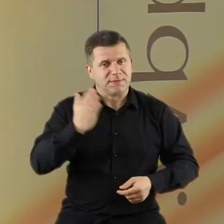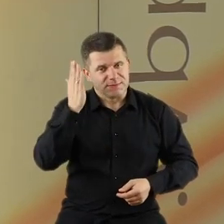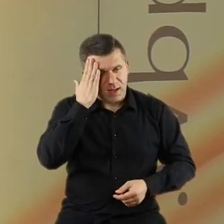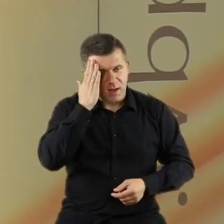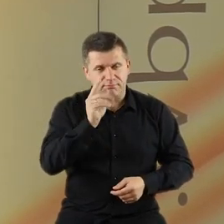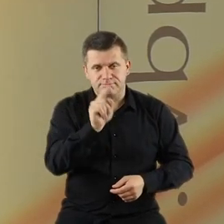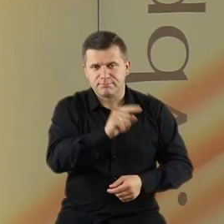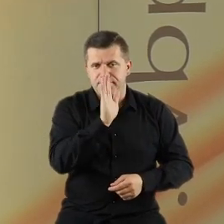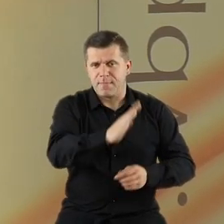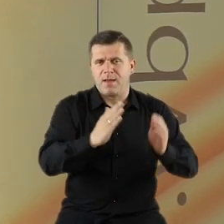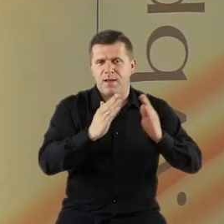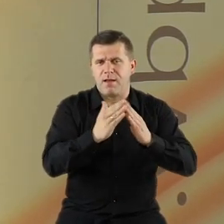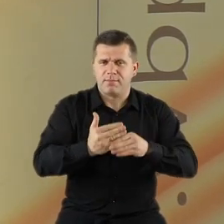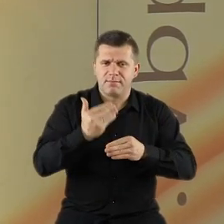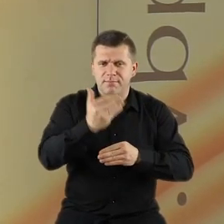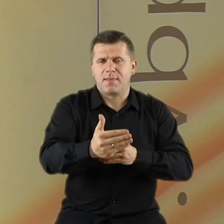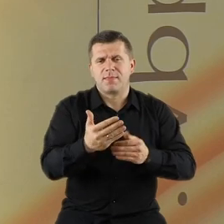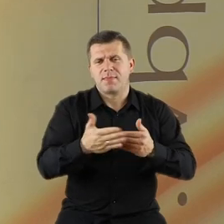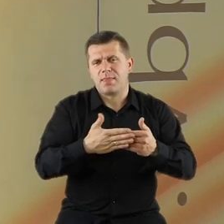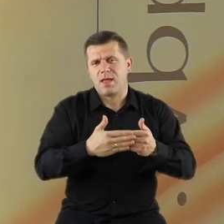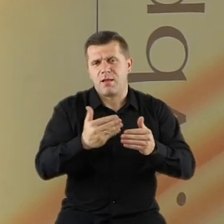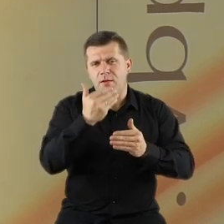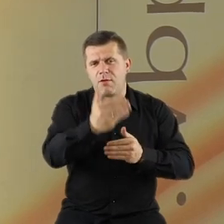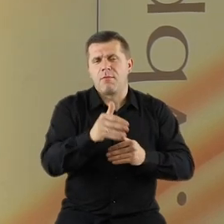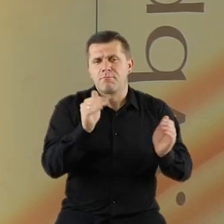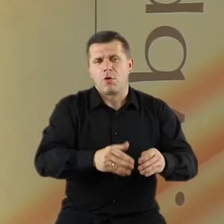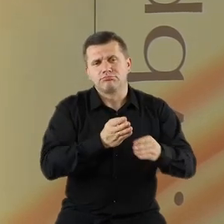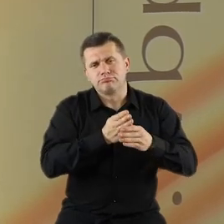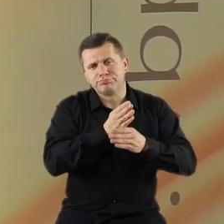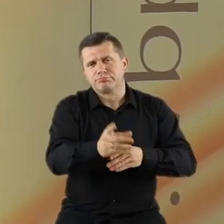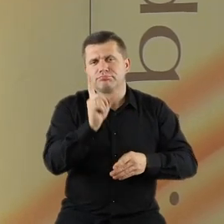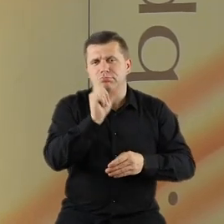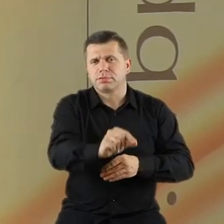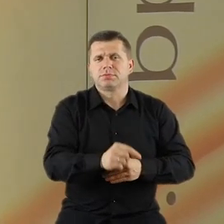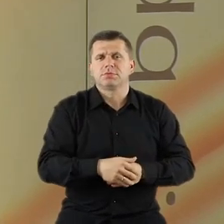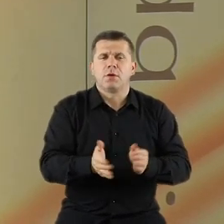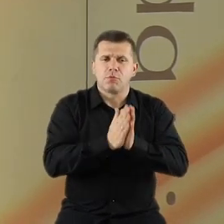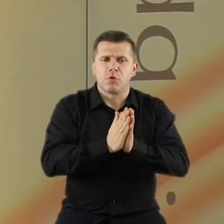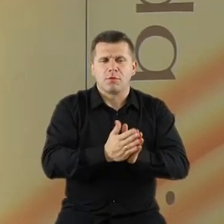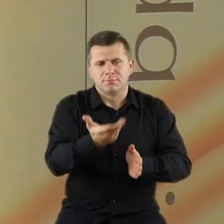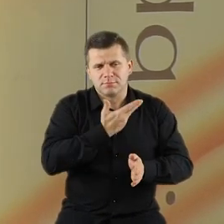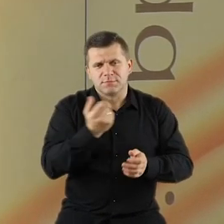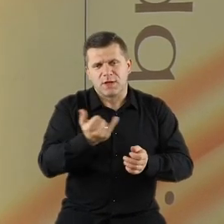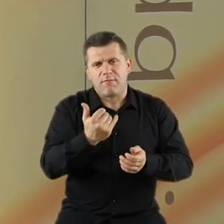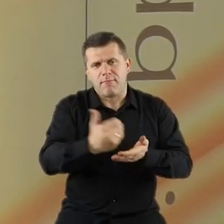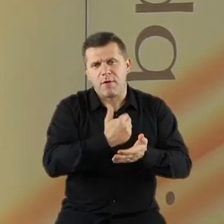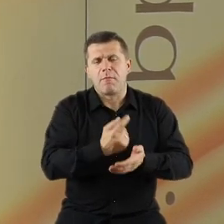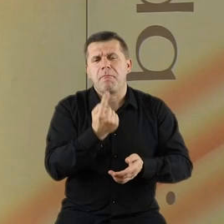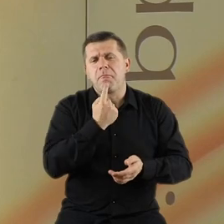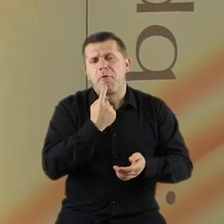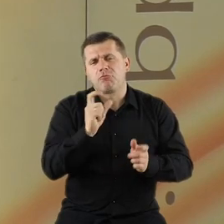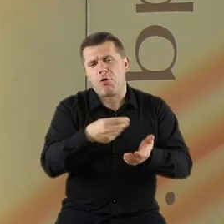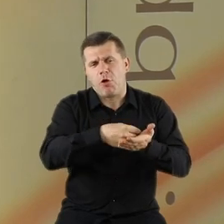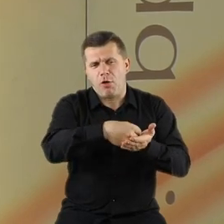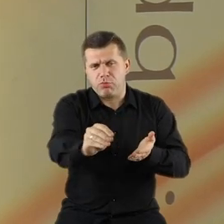tam mieli chatę gdzieś niedaleko i do których można było pójść i poprosić w każdej chwili za niewielką opłatą